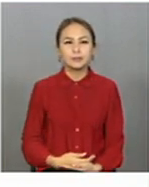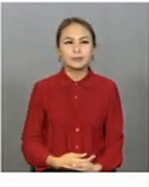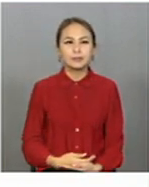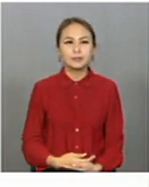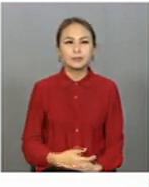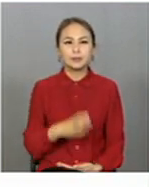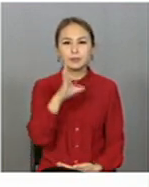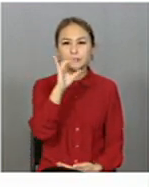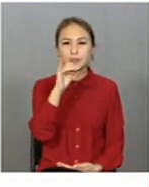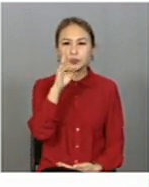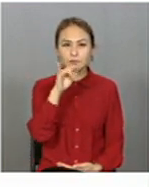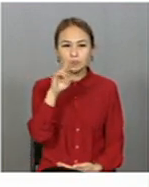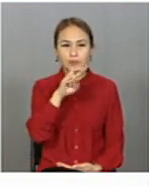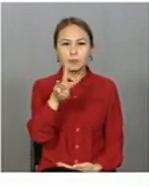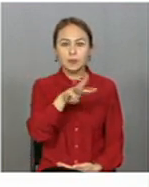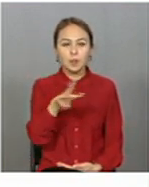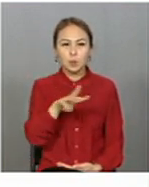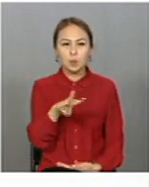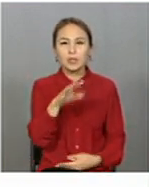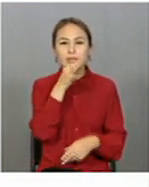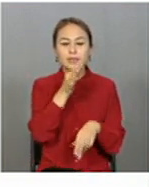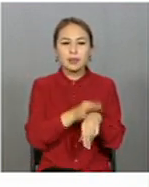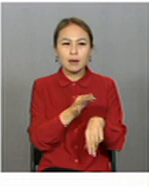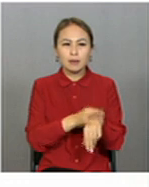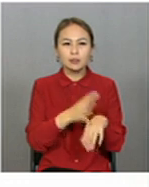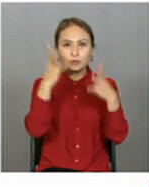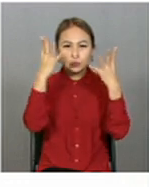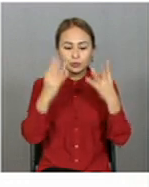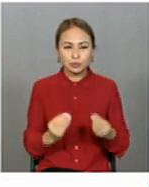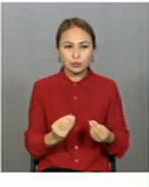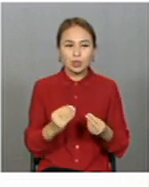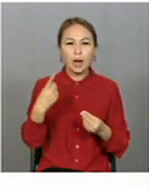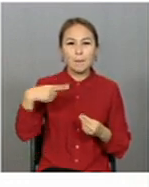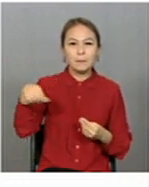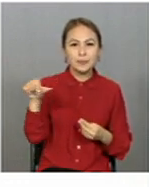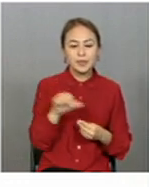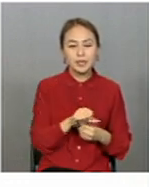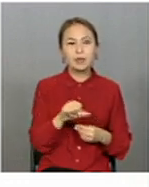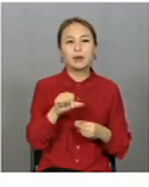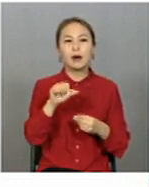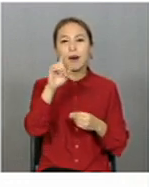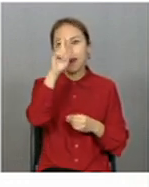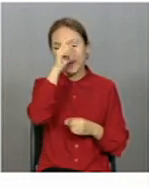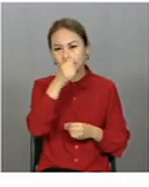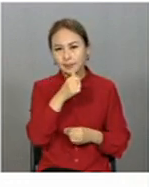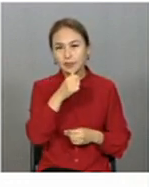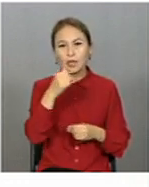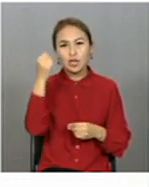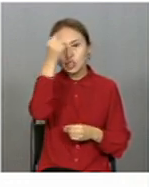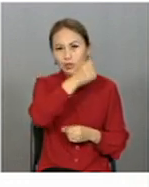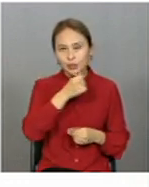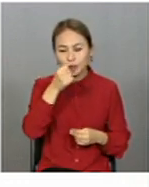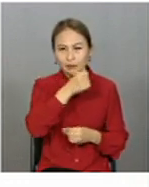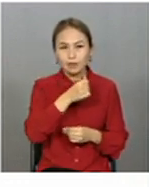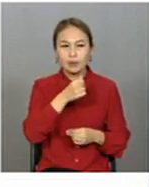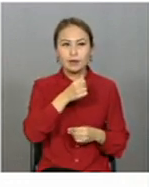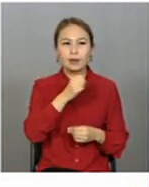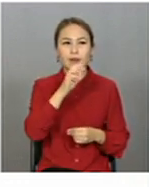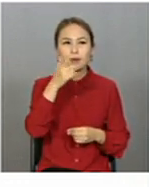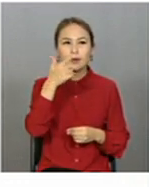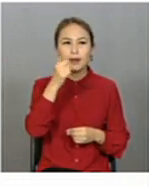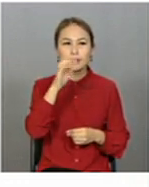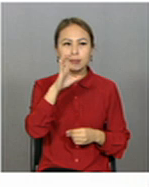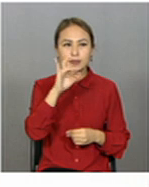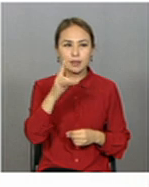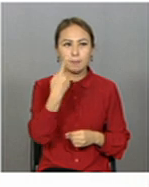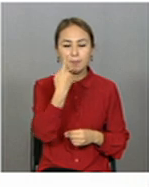Секунд, минут, сағат, күн, апта, ай, жыл, ғасыр.